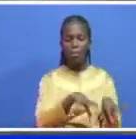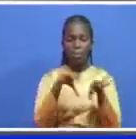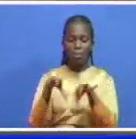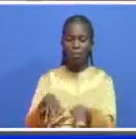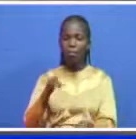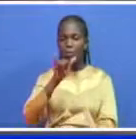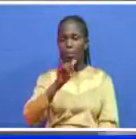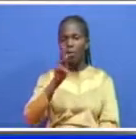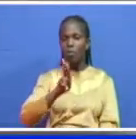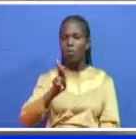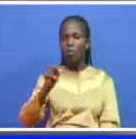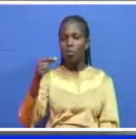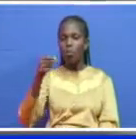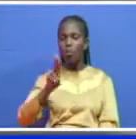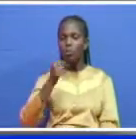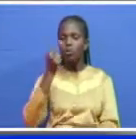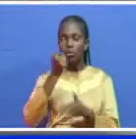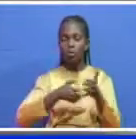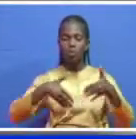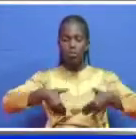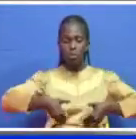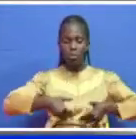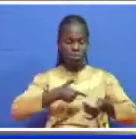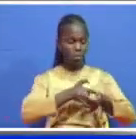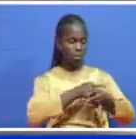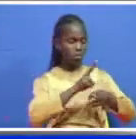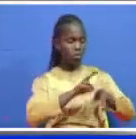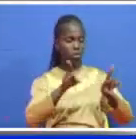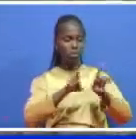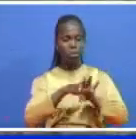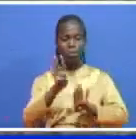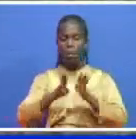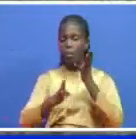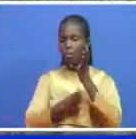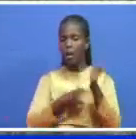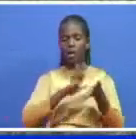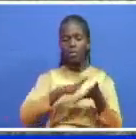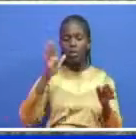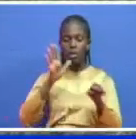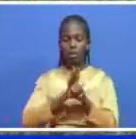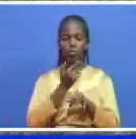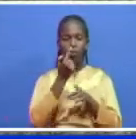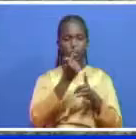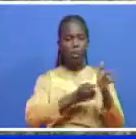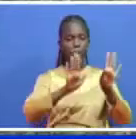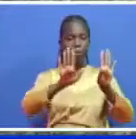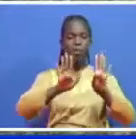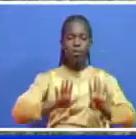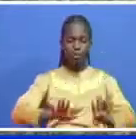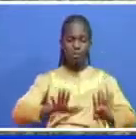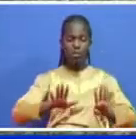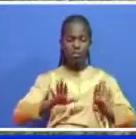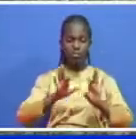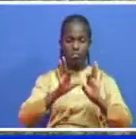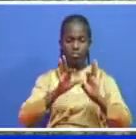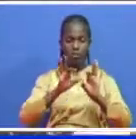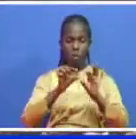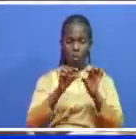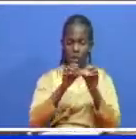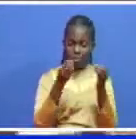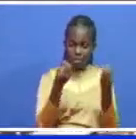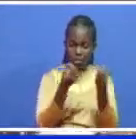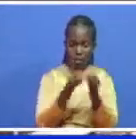sia amuika kutumia ndawa sia umile na kulika mituo ni ndhoku nisiende na kuongeleka na umbula kanave na vata munene wangu watu niosia